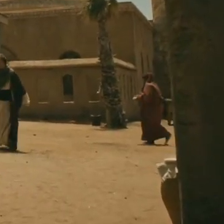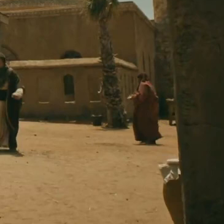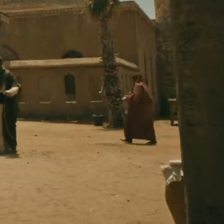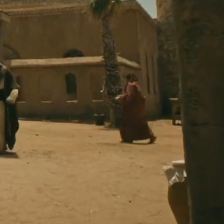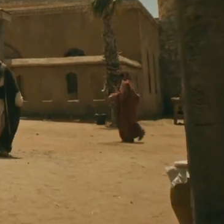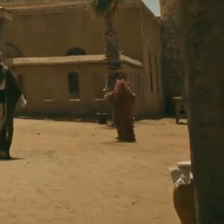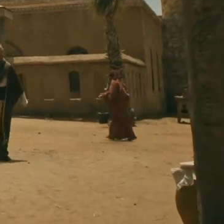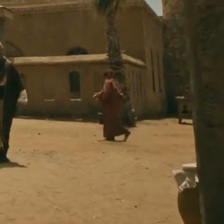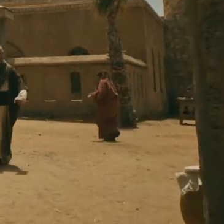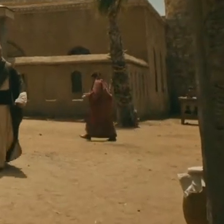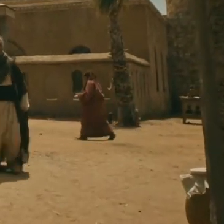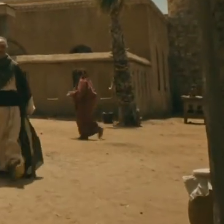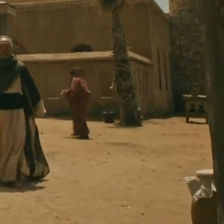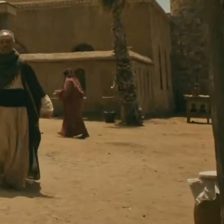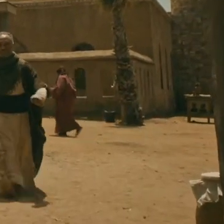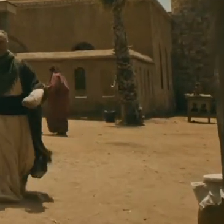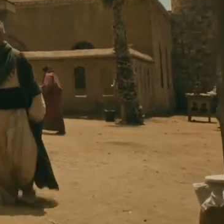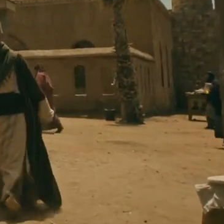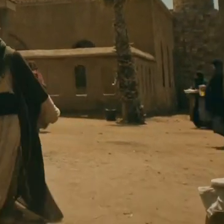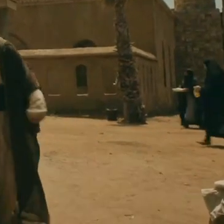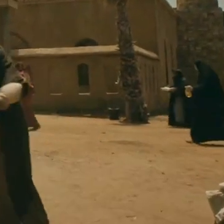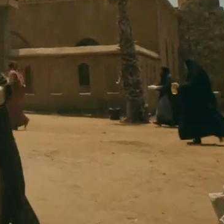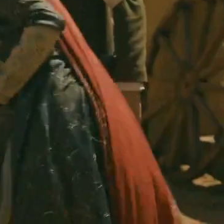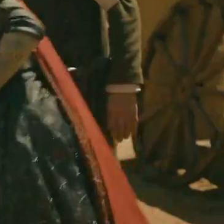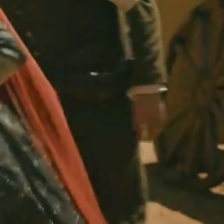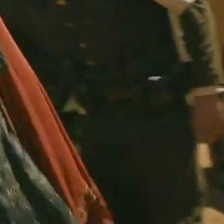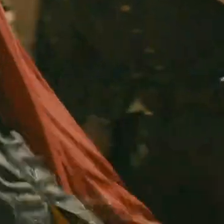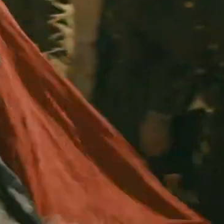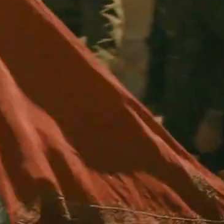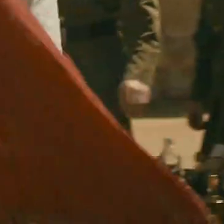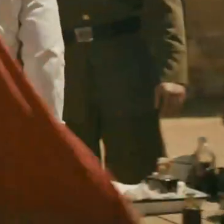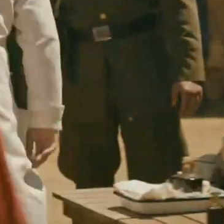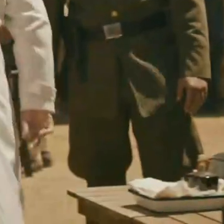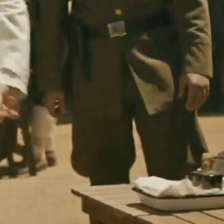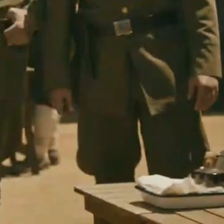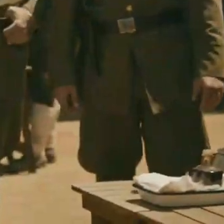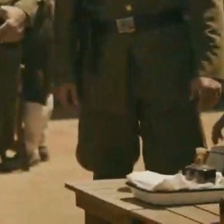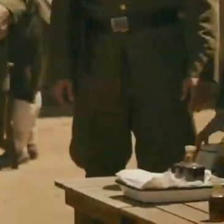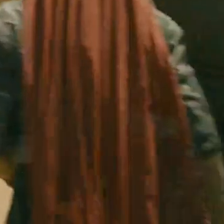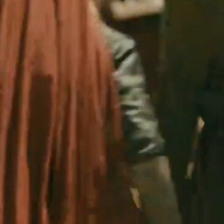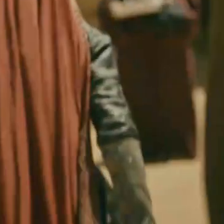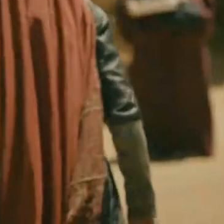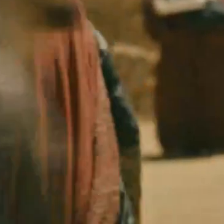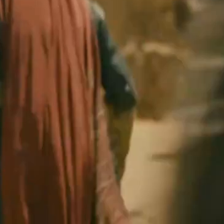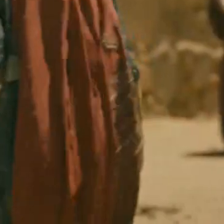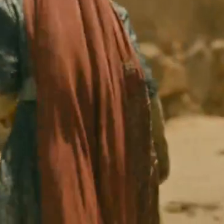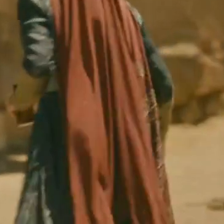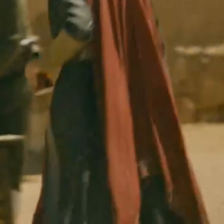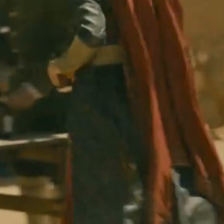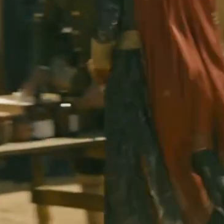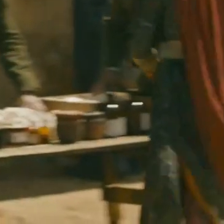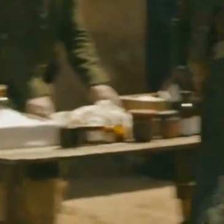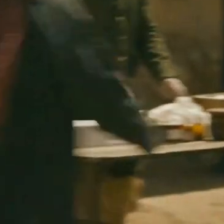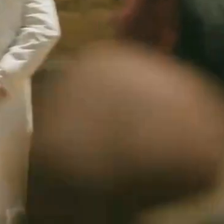bir adam taş minareli caminin de bulunduğu meydana girdi. Fatma kalabalığın arasında başında askerlerin durduğu